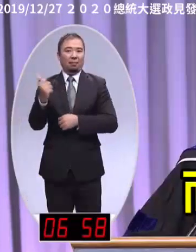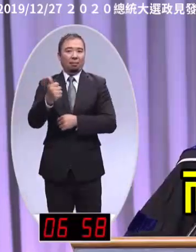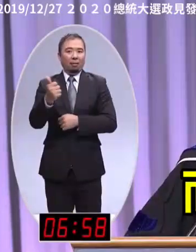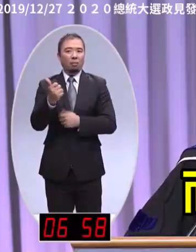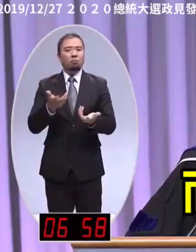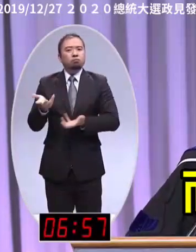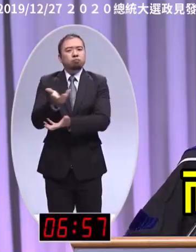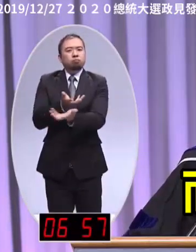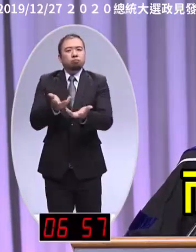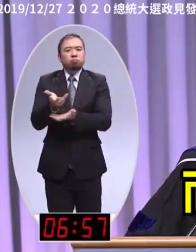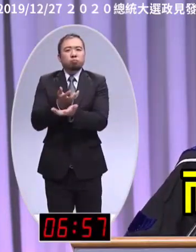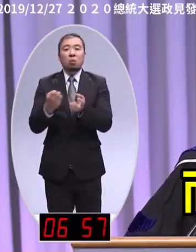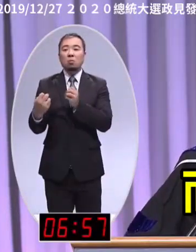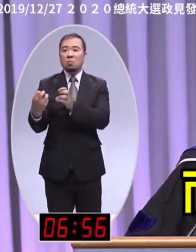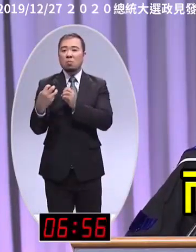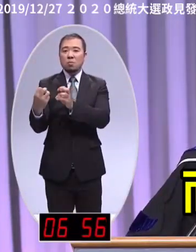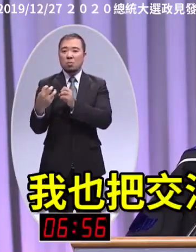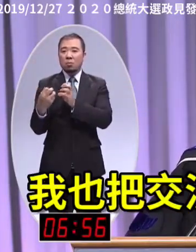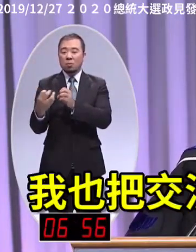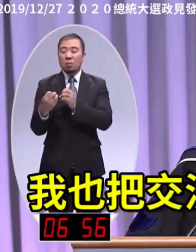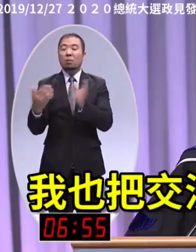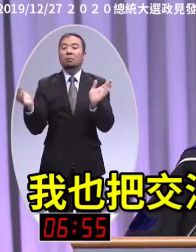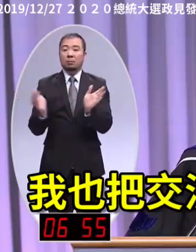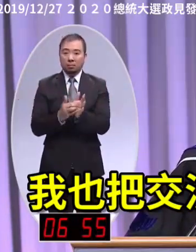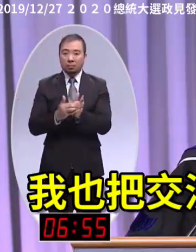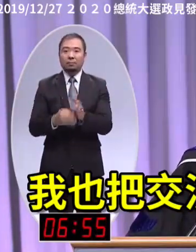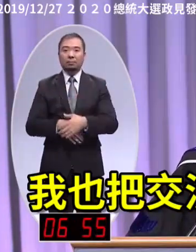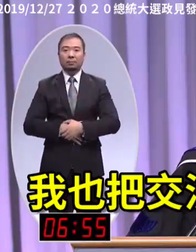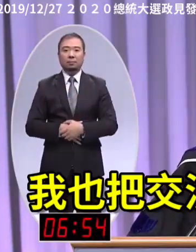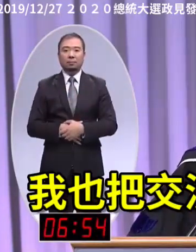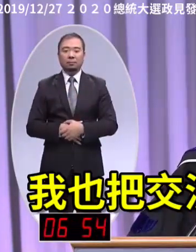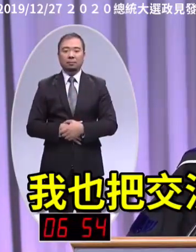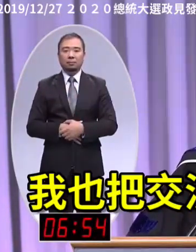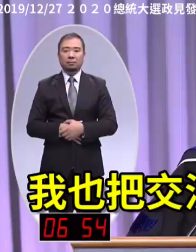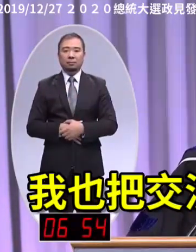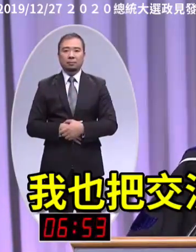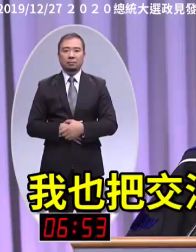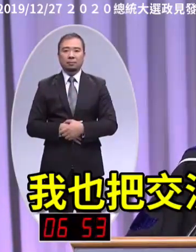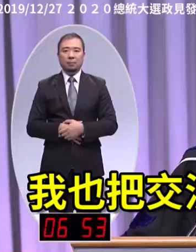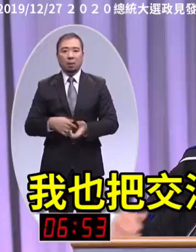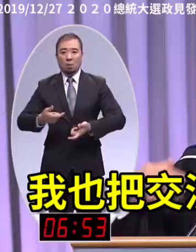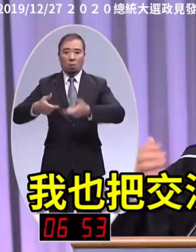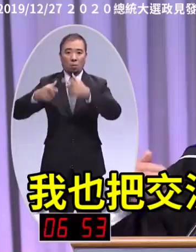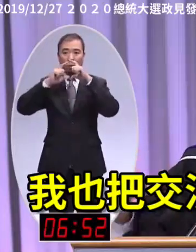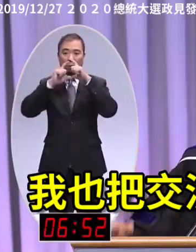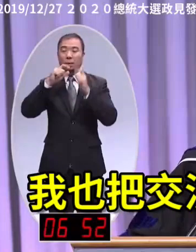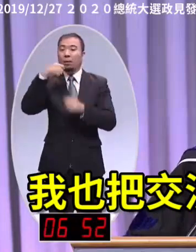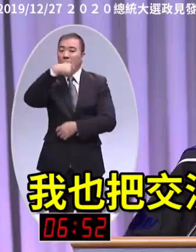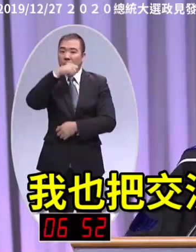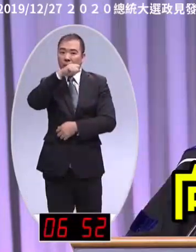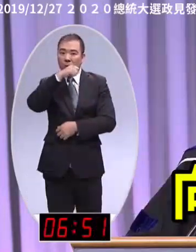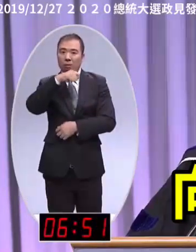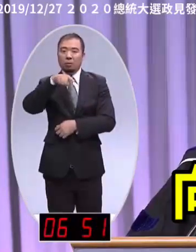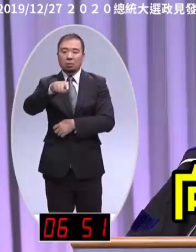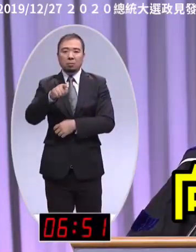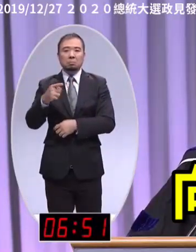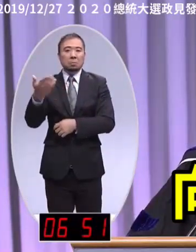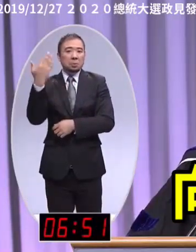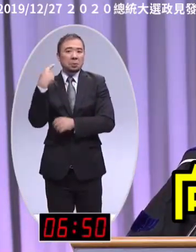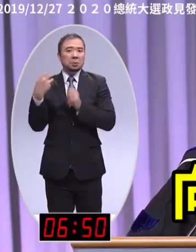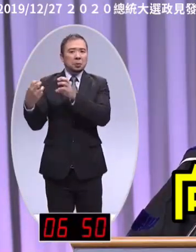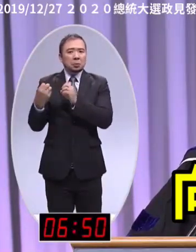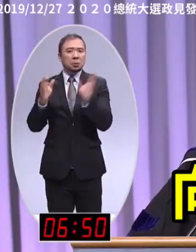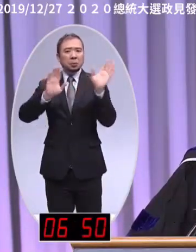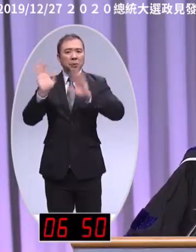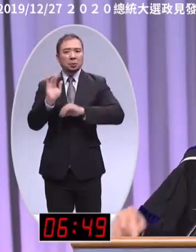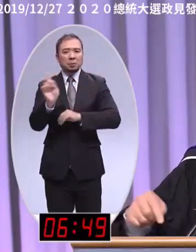流，而且交流完之后，我也把交流回来的这一些相关的情况向你